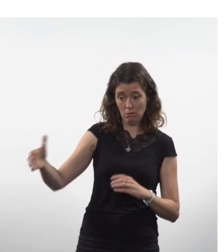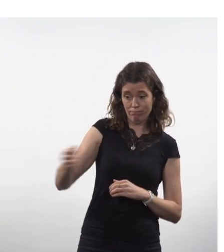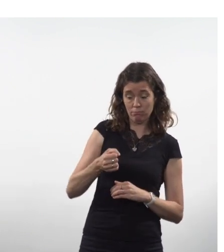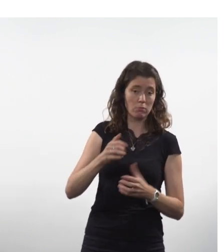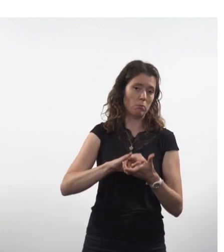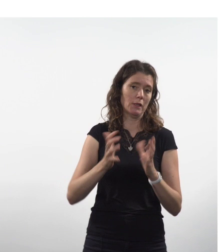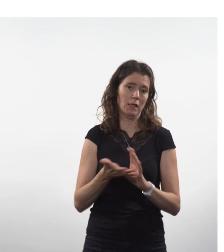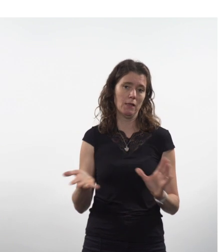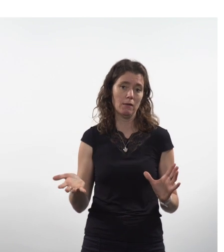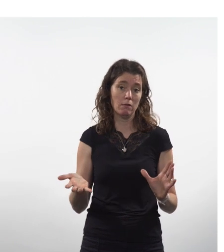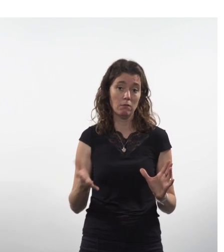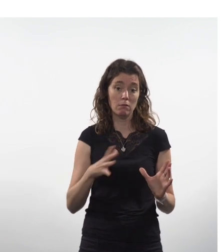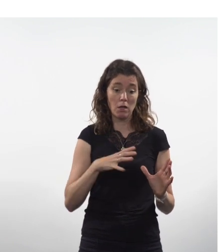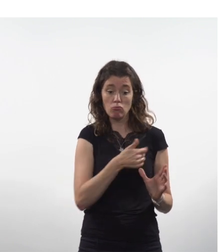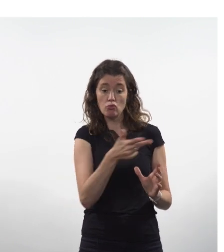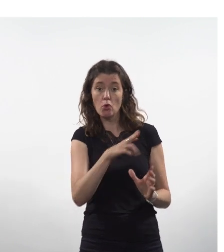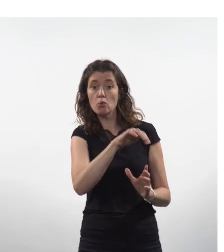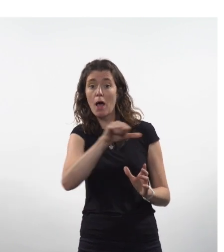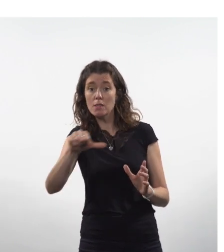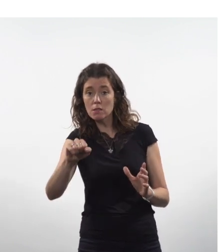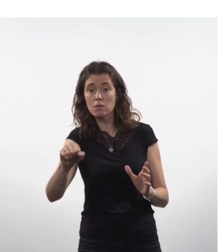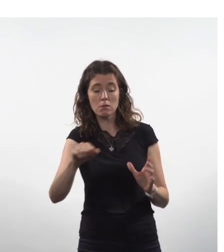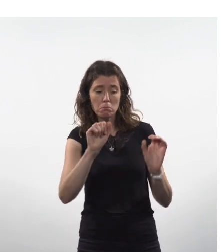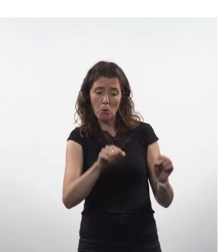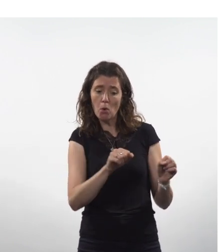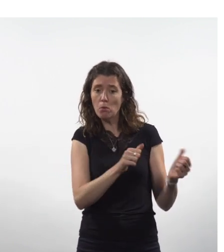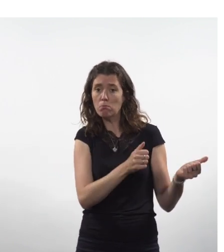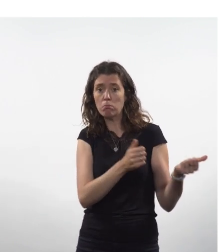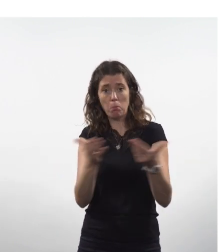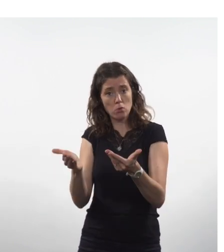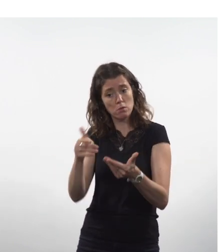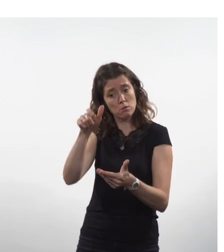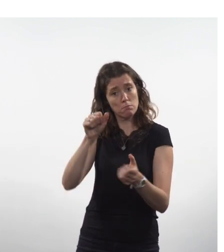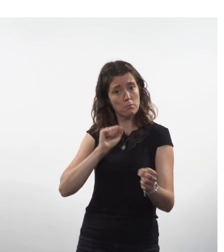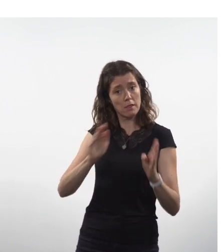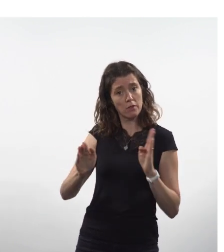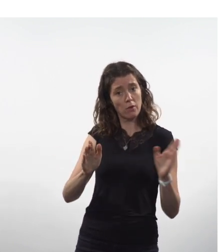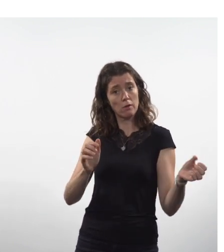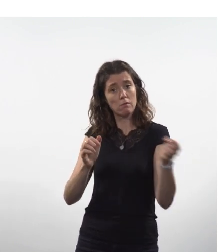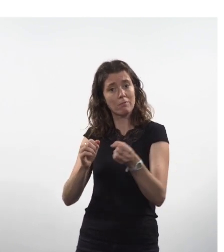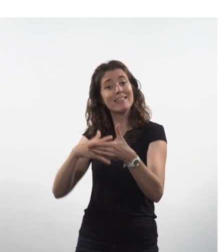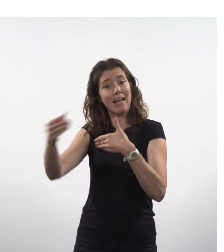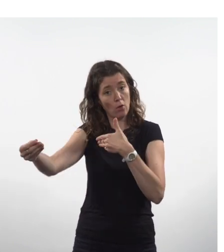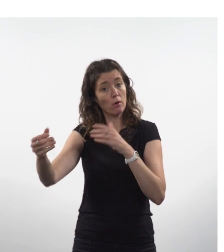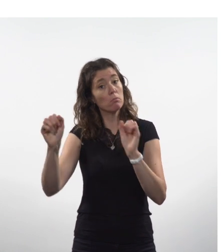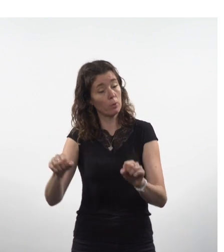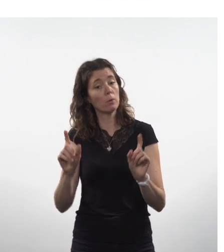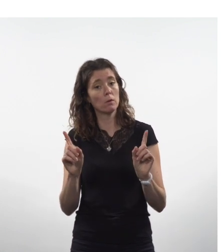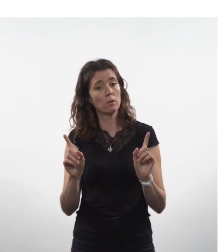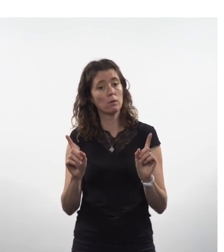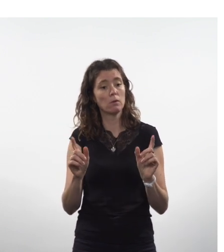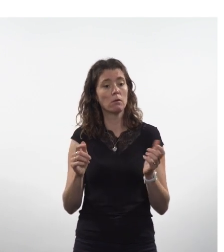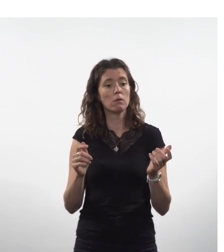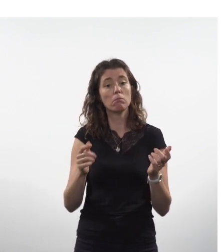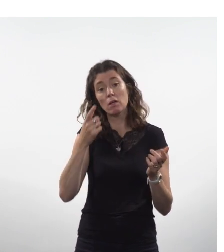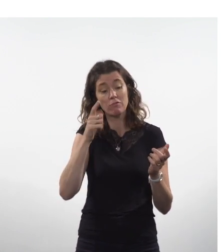compliqué. Certaines unités d'accueil et de soins pour les sourds peuvent mettre à votre disposition des intermédiaires à l'extérieur des hôpitaux. Il